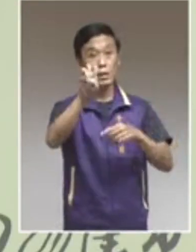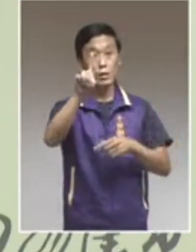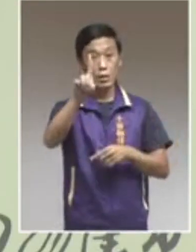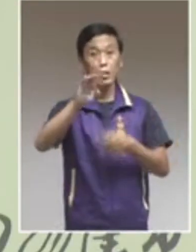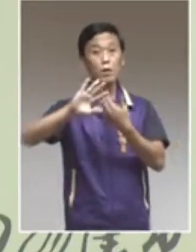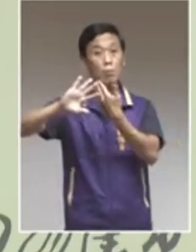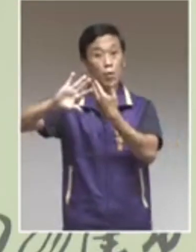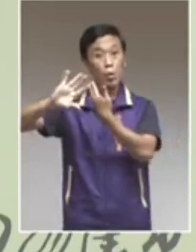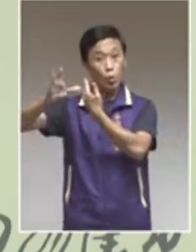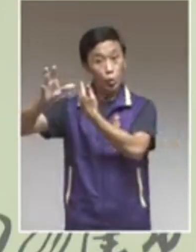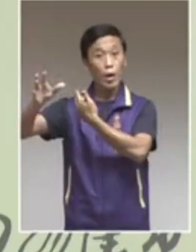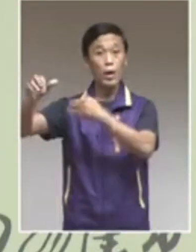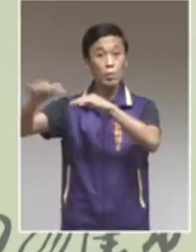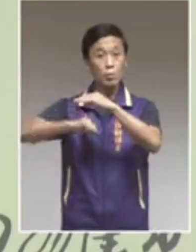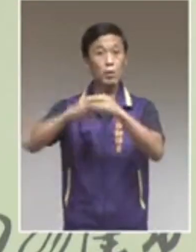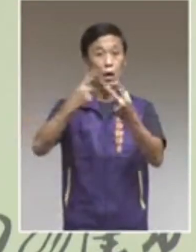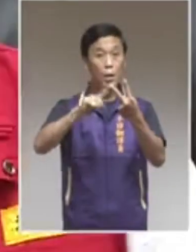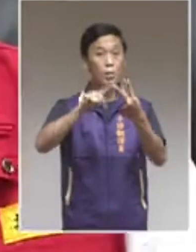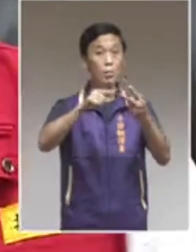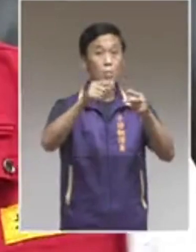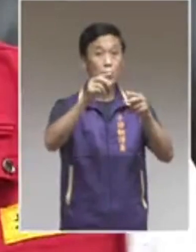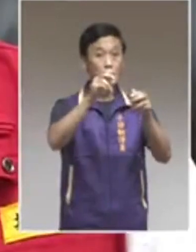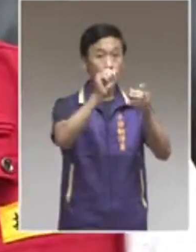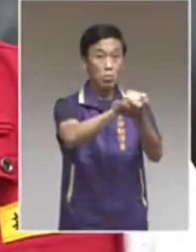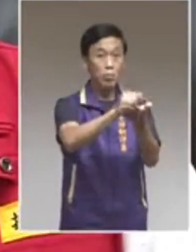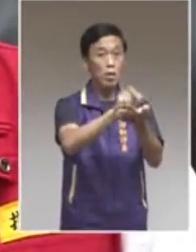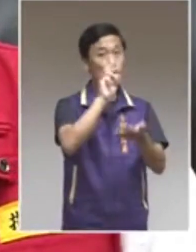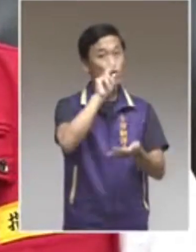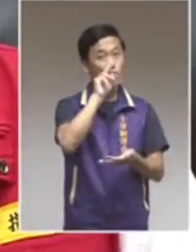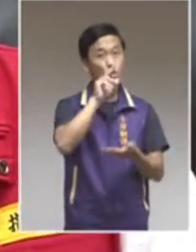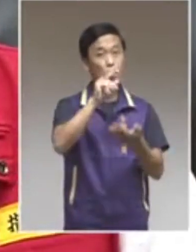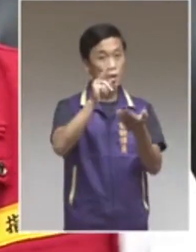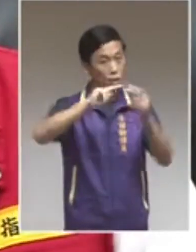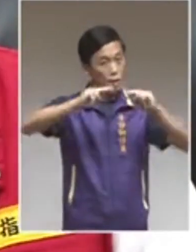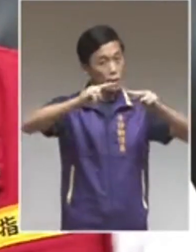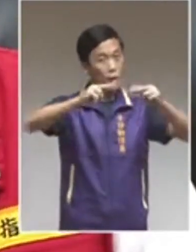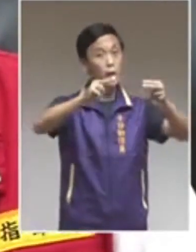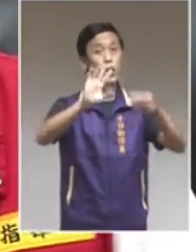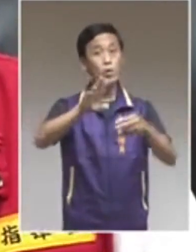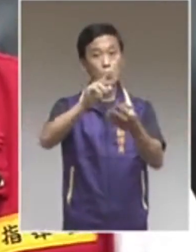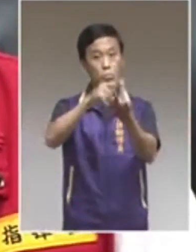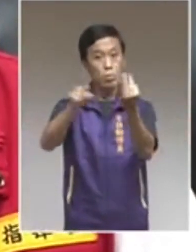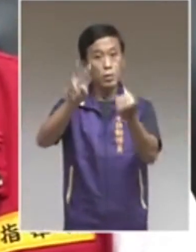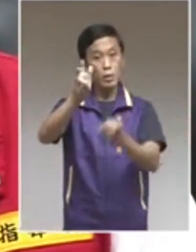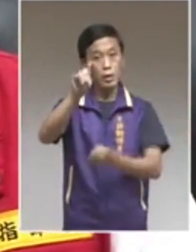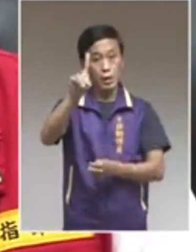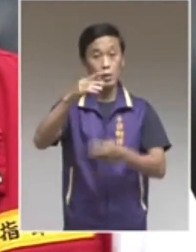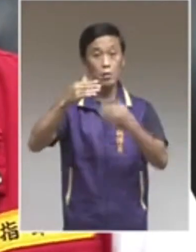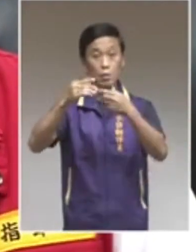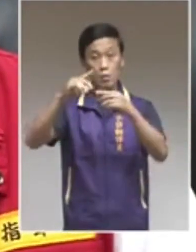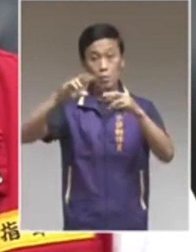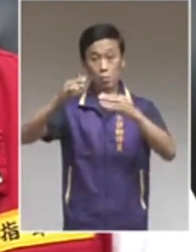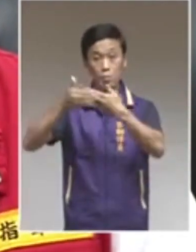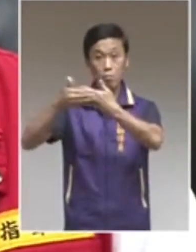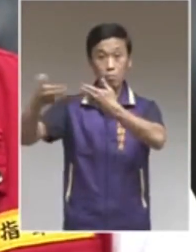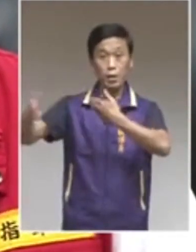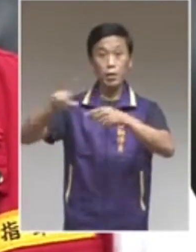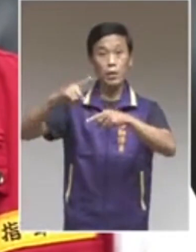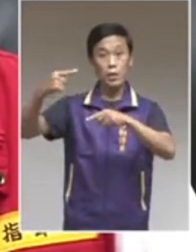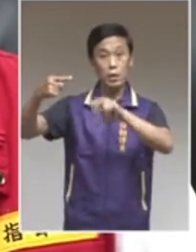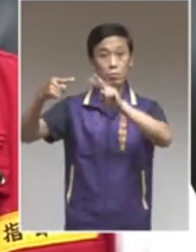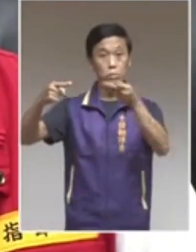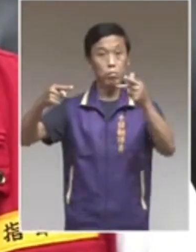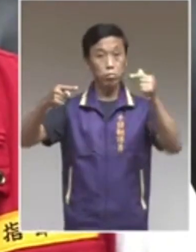些境外，还有系统改判，这个部分有31例。那隔离期间应转阳的个案数是